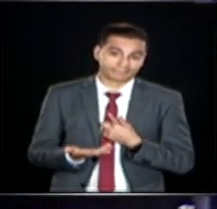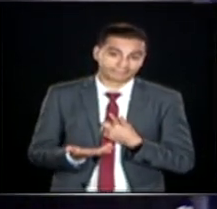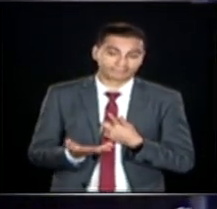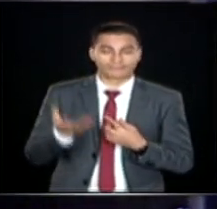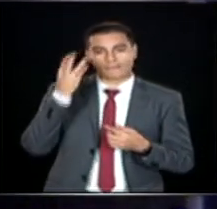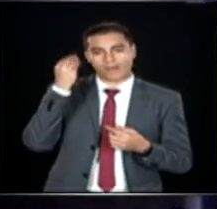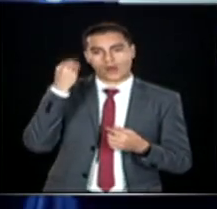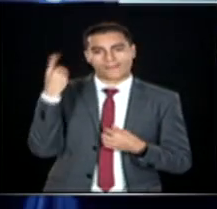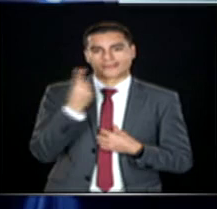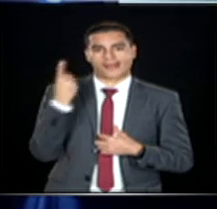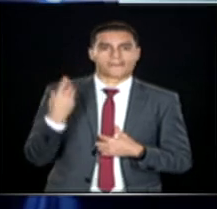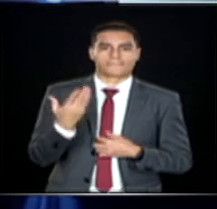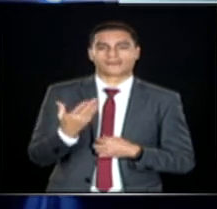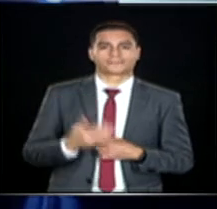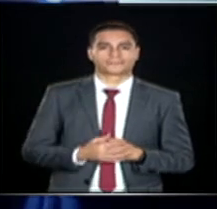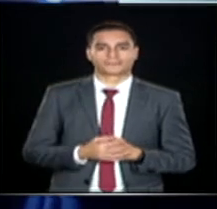معلومات عامه